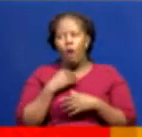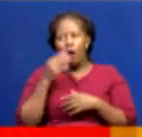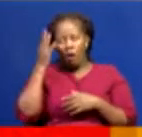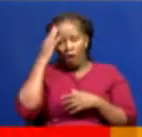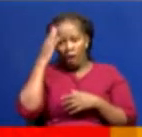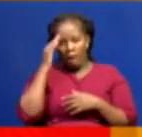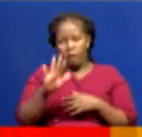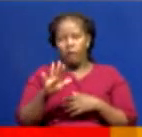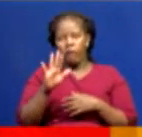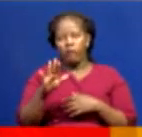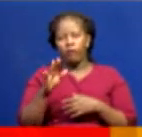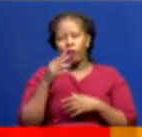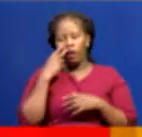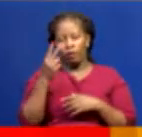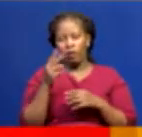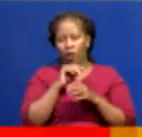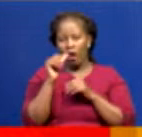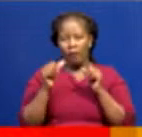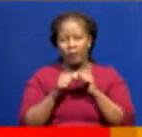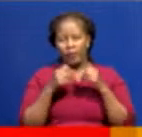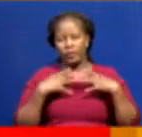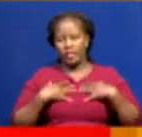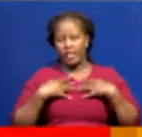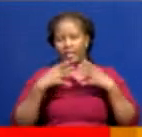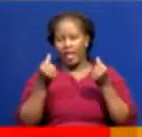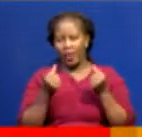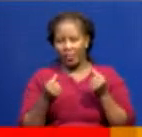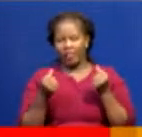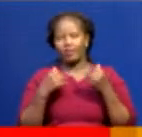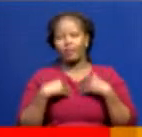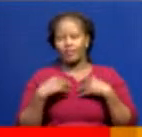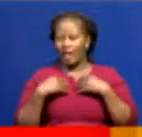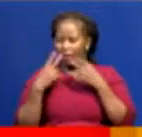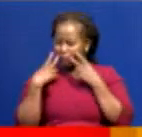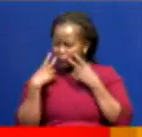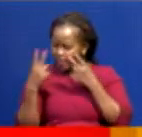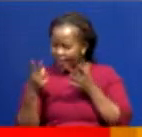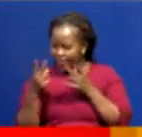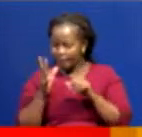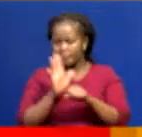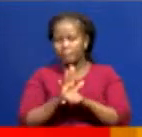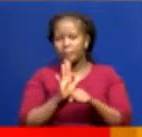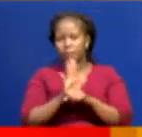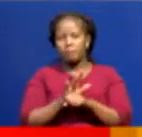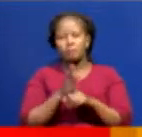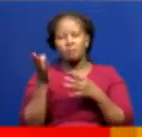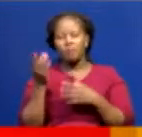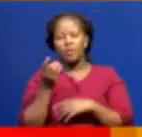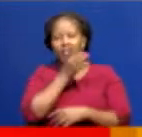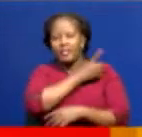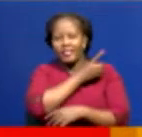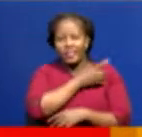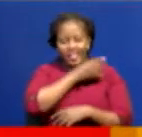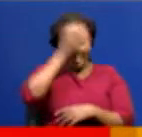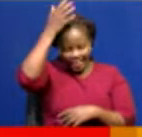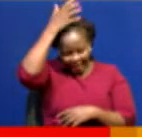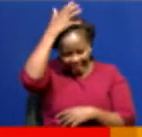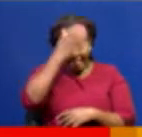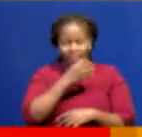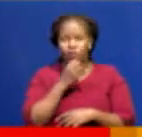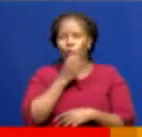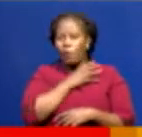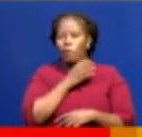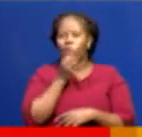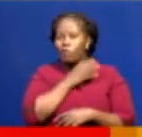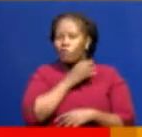kauli yako kuhusiana na sekta ya afya. Tumekuwa tukishuhudia wengi sana wahudumu wa afya wana malalamishi si haba, na